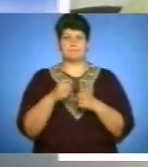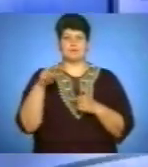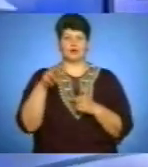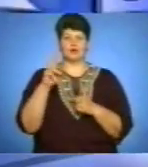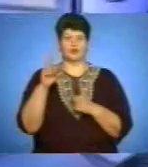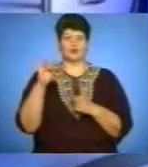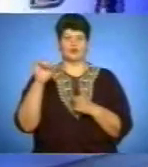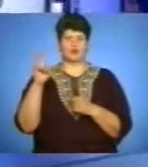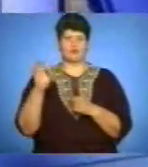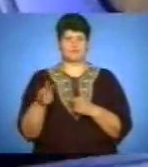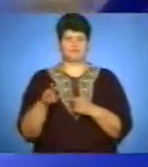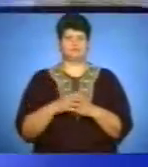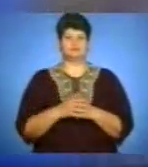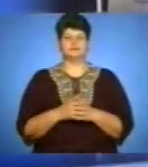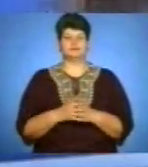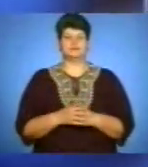Круком.